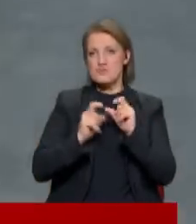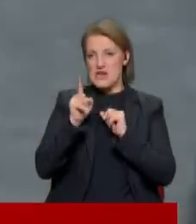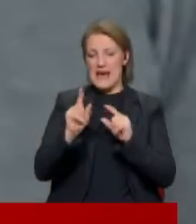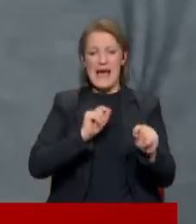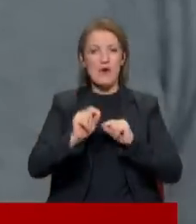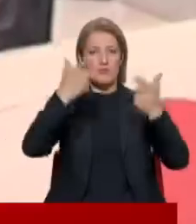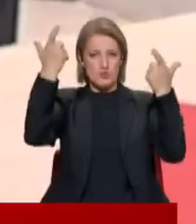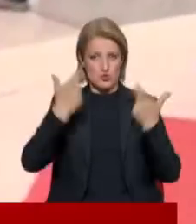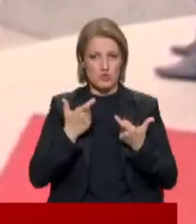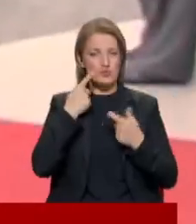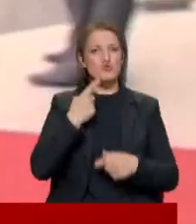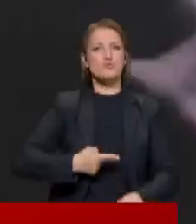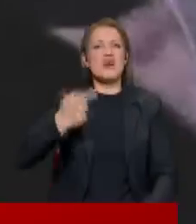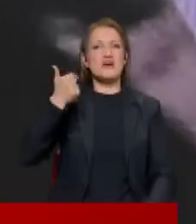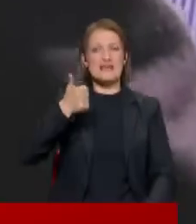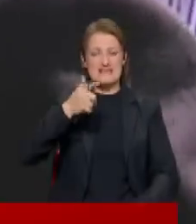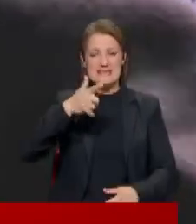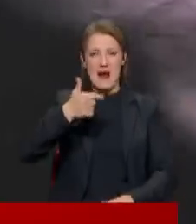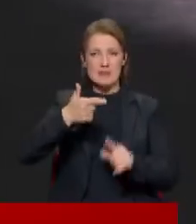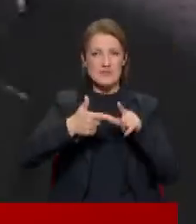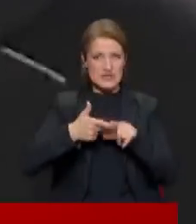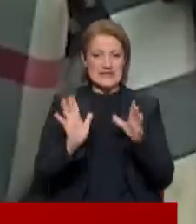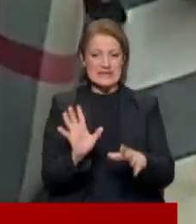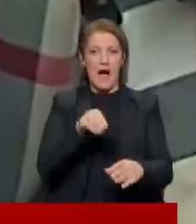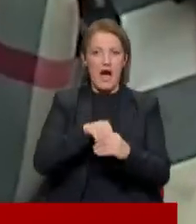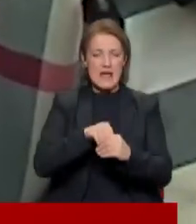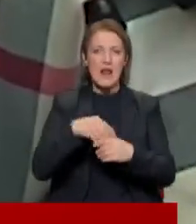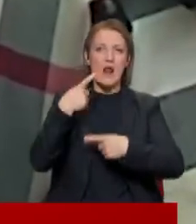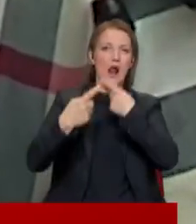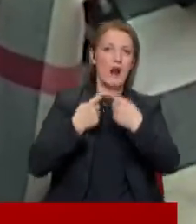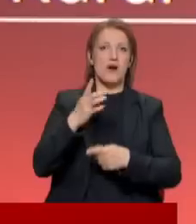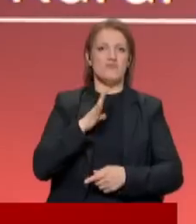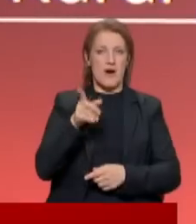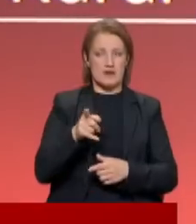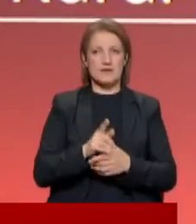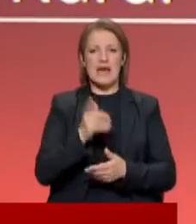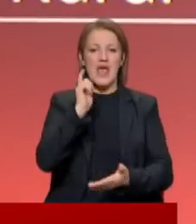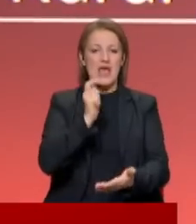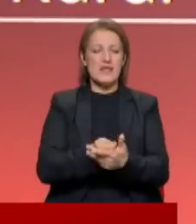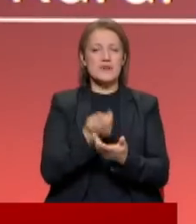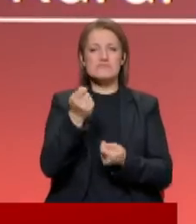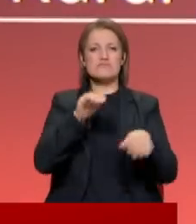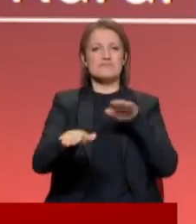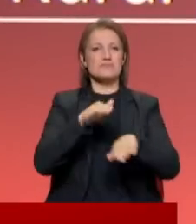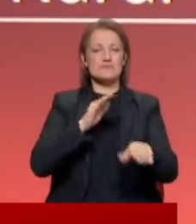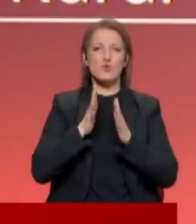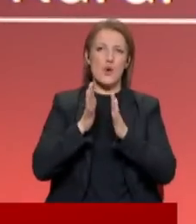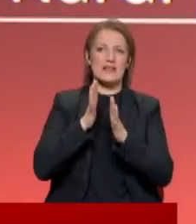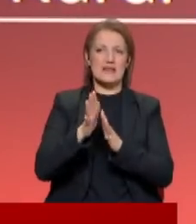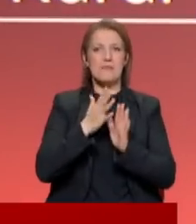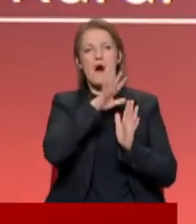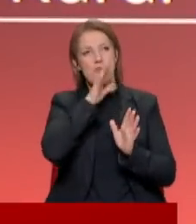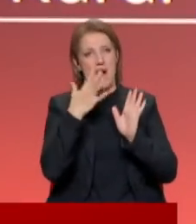ekonomiden sorumlu Cumhurbaşkanlığı yardımcılığı dahi kulislerde dillendiriliyor yatırım istihdam üretim